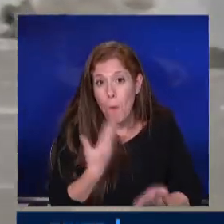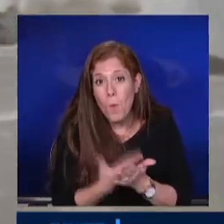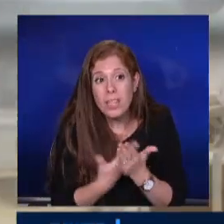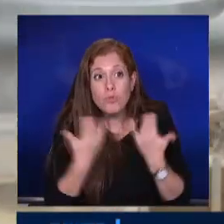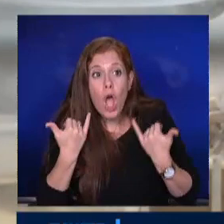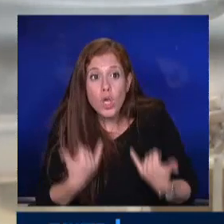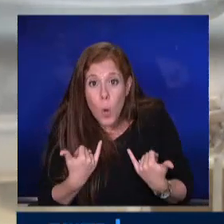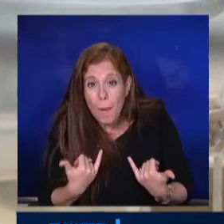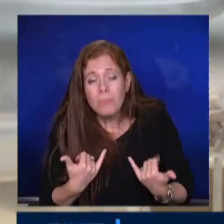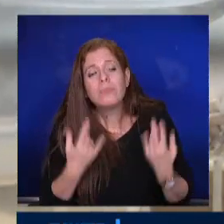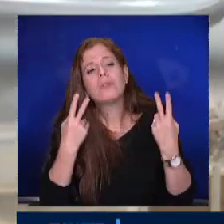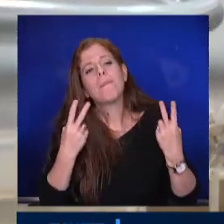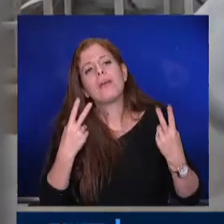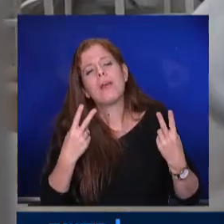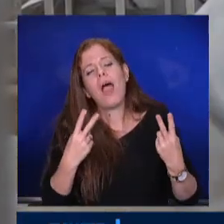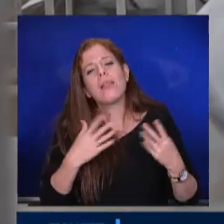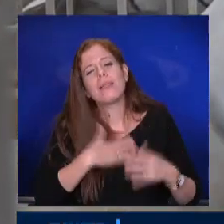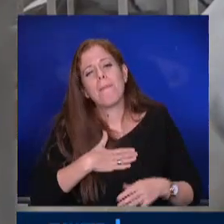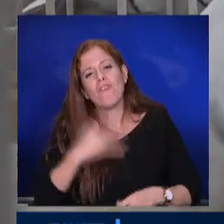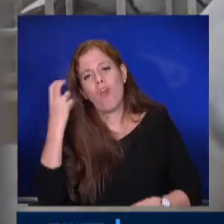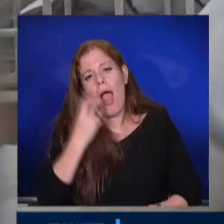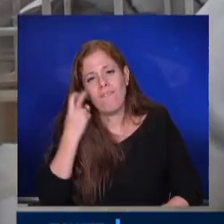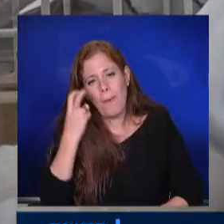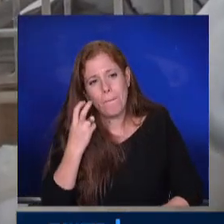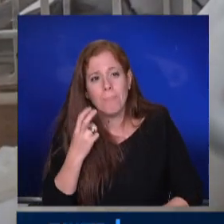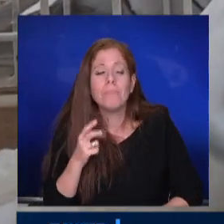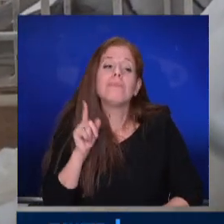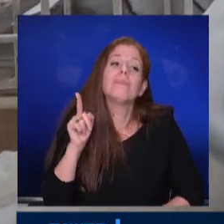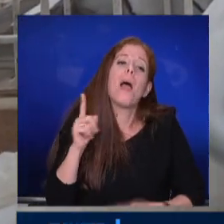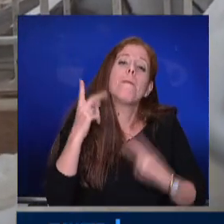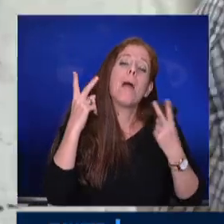מדובר בעיקר בתחביב של ערבים. והם בעצם